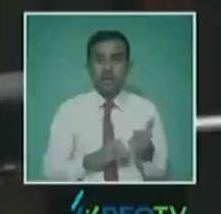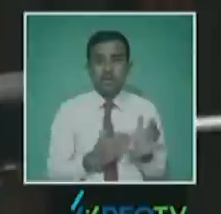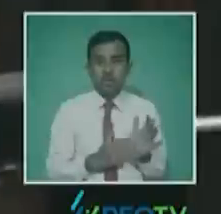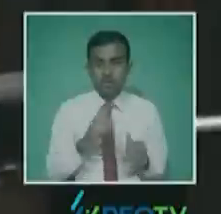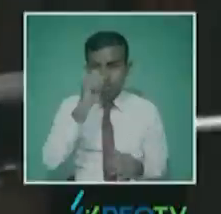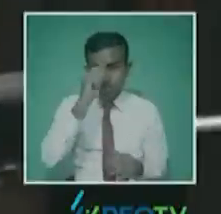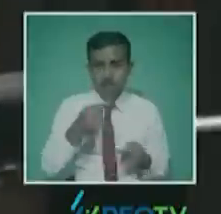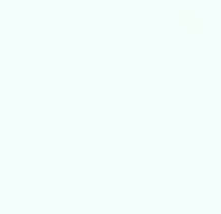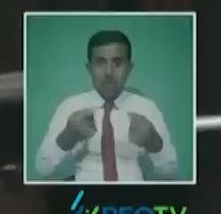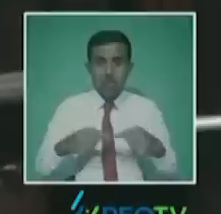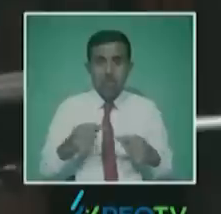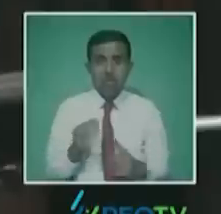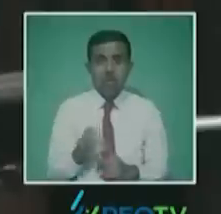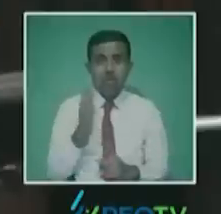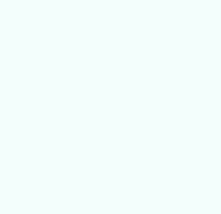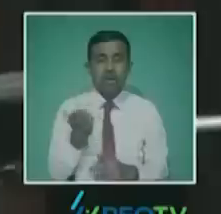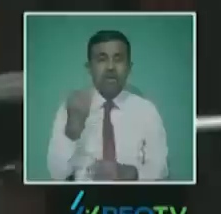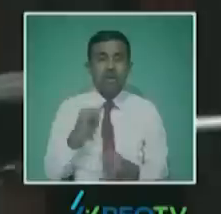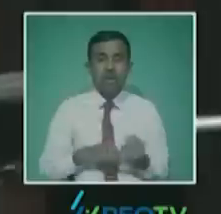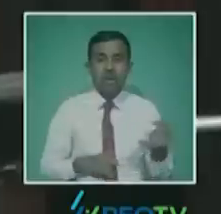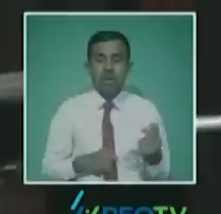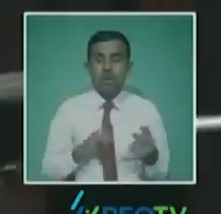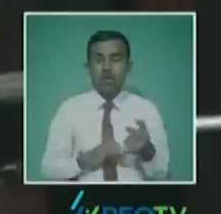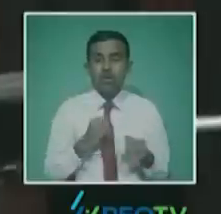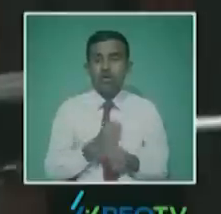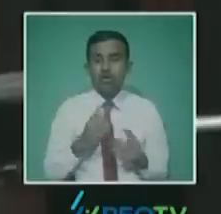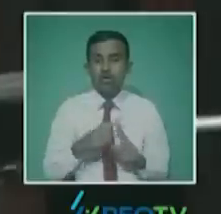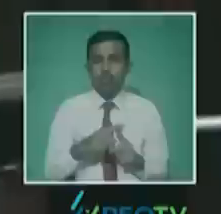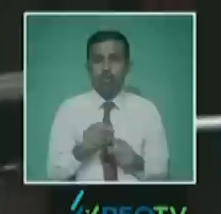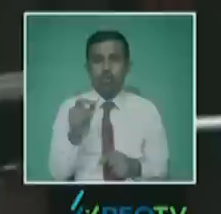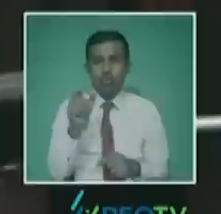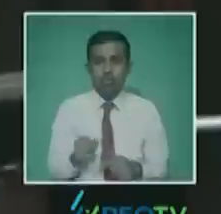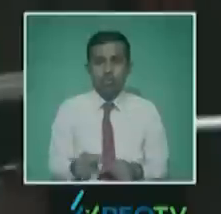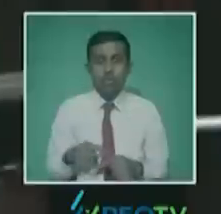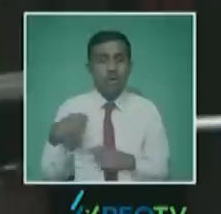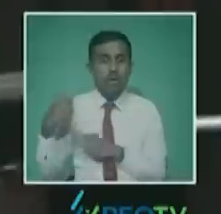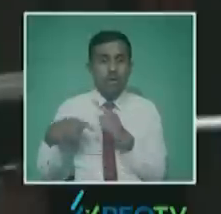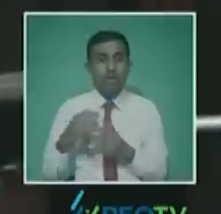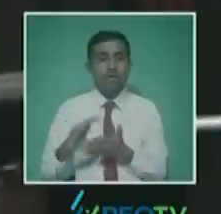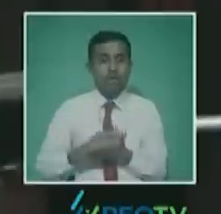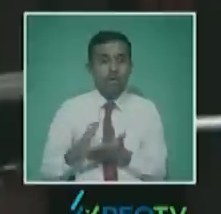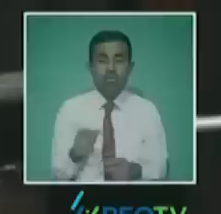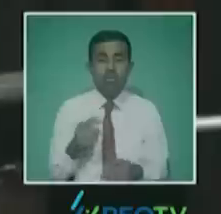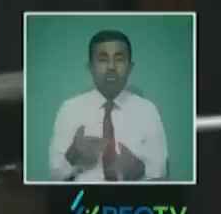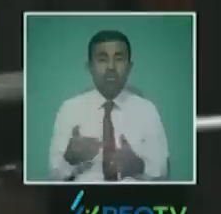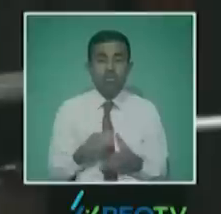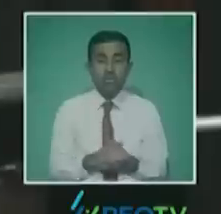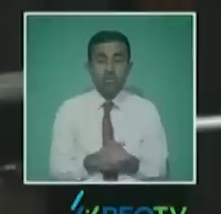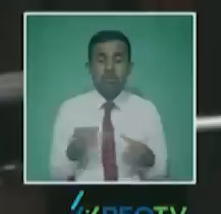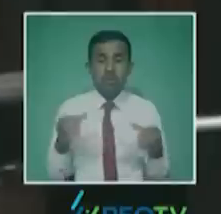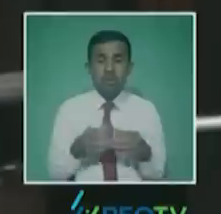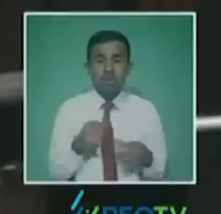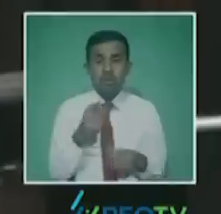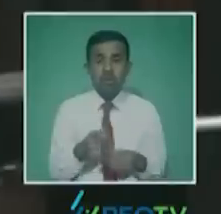මහත්මයා ඊට පස්සේ ජනාධිපතිතුමාගේ හිටපු ලේකම් සුගීස්වර බණ්ඩාරවර් කියන පුද්ගලයාගේ දිගින් දිගටම සහයෝගය තිබ්බා මේ වැලි කැණීම් කරන්න. මේ